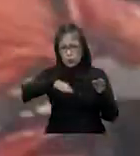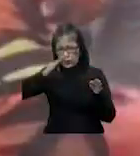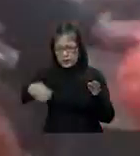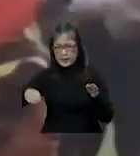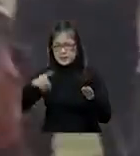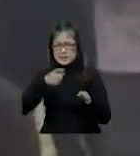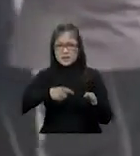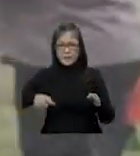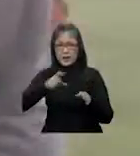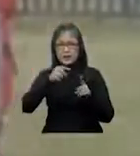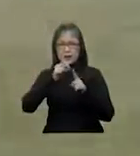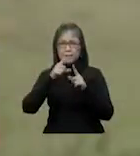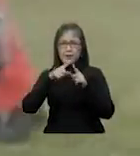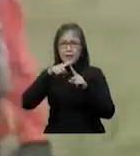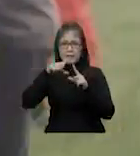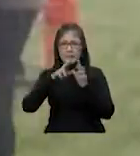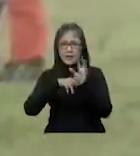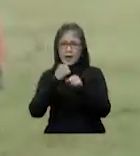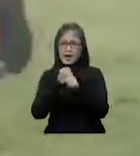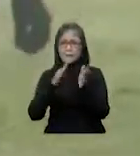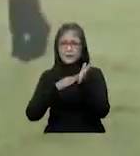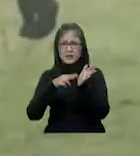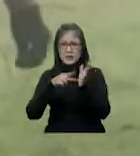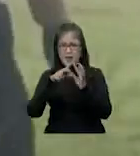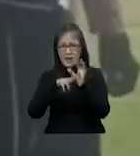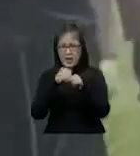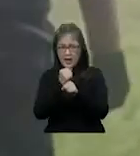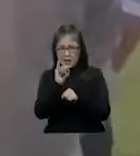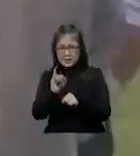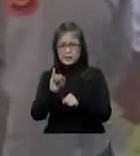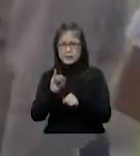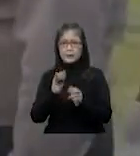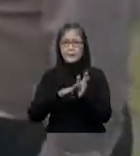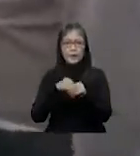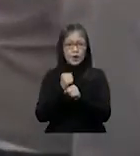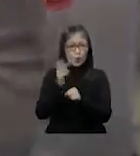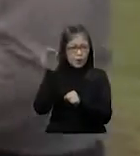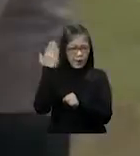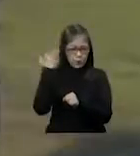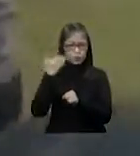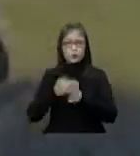Batang Merangin, Kerinci, Minggu 19 Februari lalu. Tim Liputan iNews melaporkan.